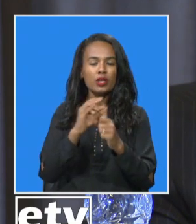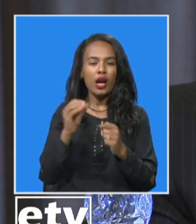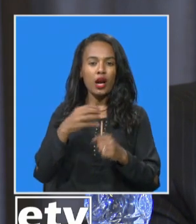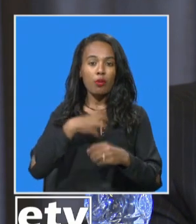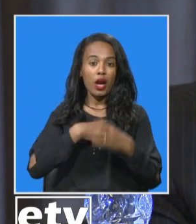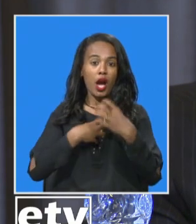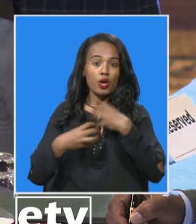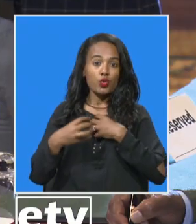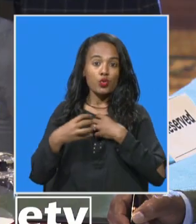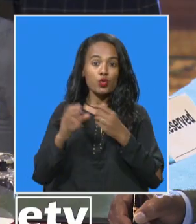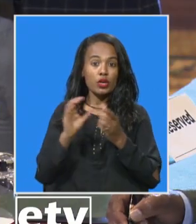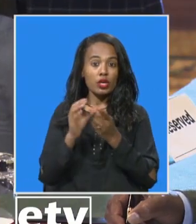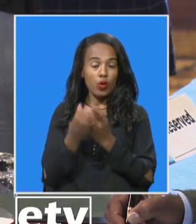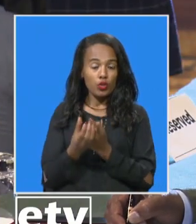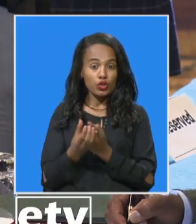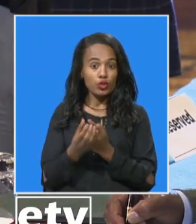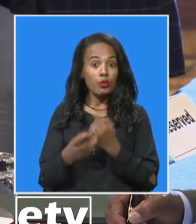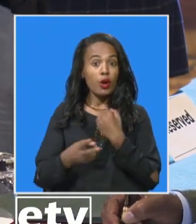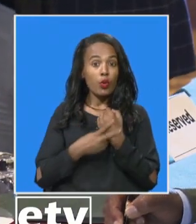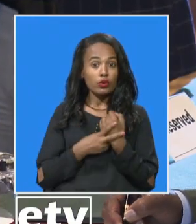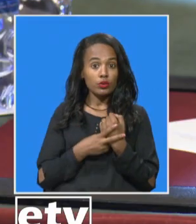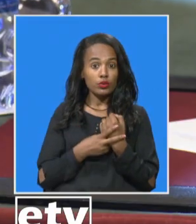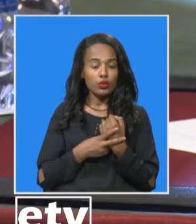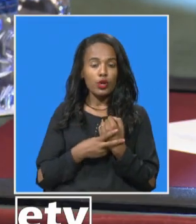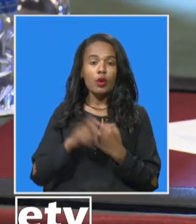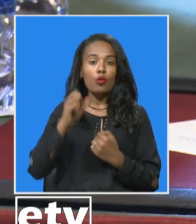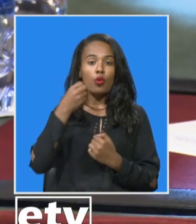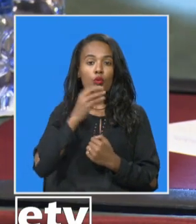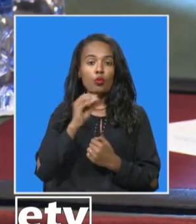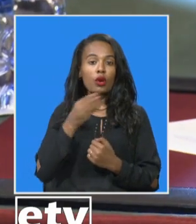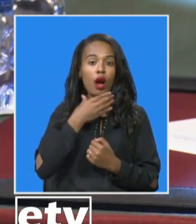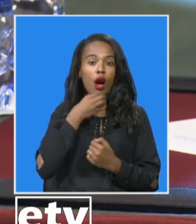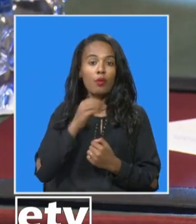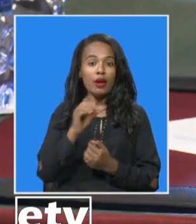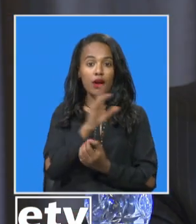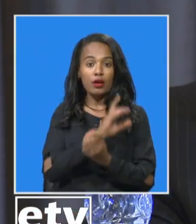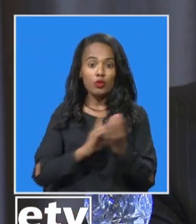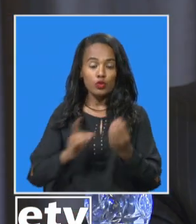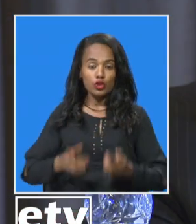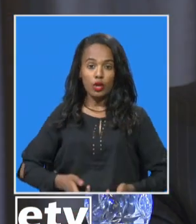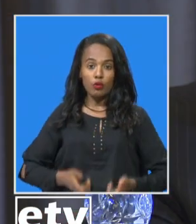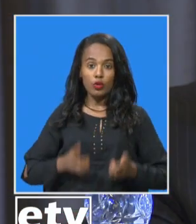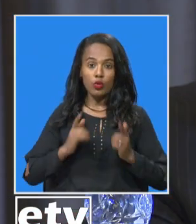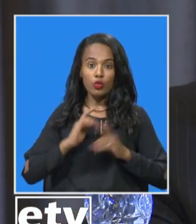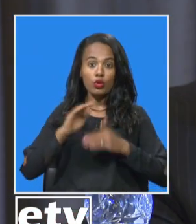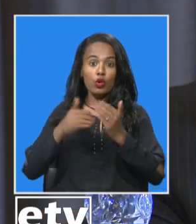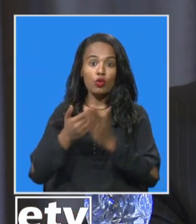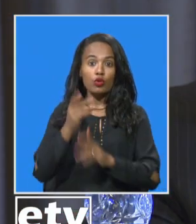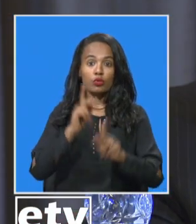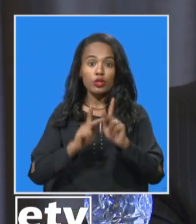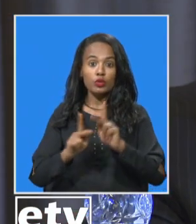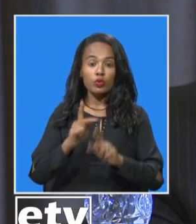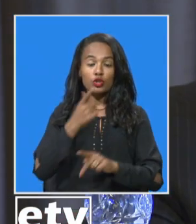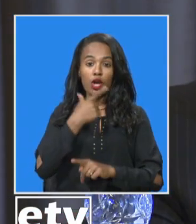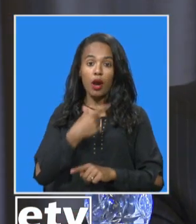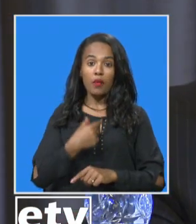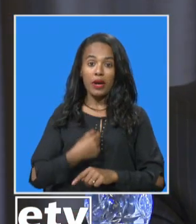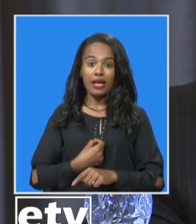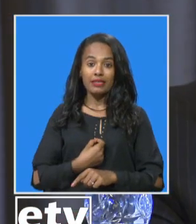ከሚያቃቅሩ ድርጊቶች መቆጠብ። በኦሮሞና አማራ ክልሎች የሚኖሩ የሁሉም ህዝቦች